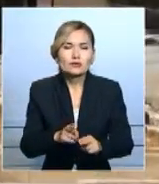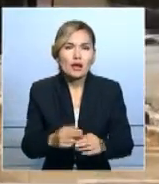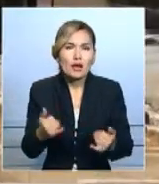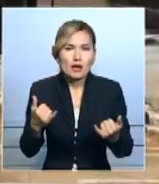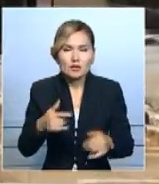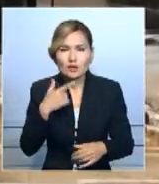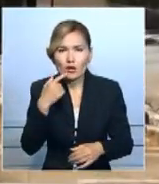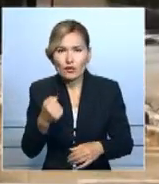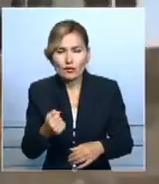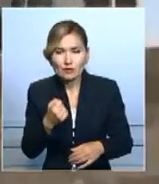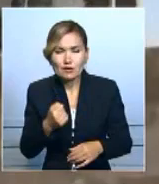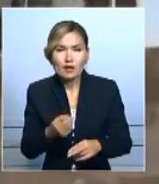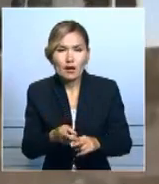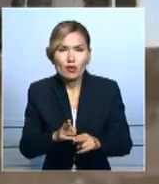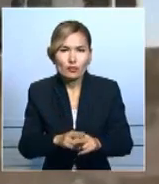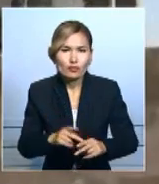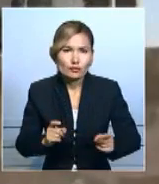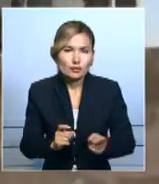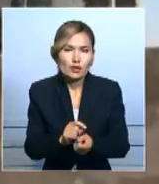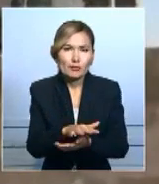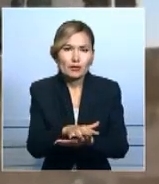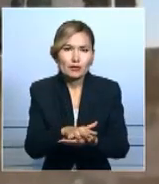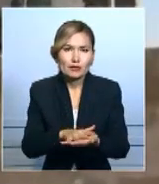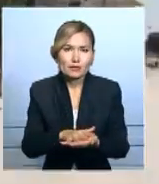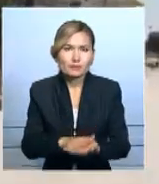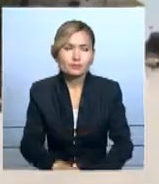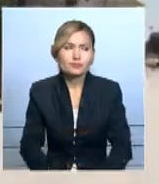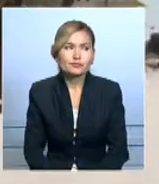арасын жалғайтын күре жолда орналасқан.